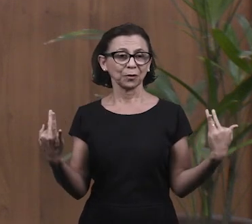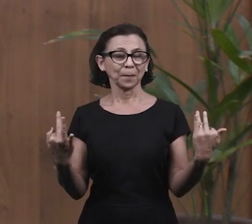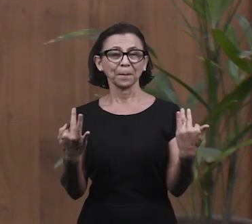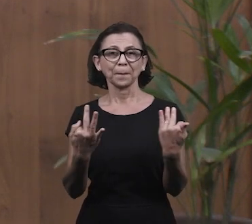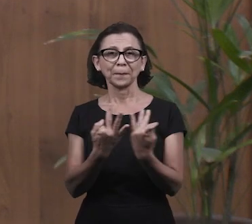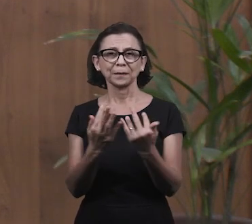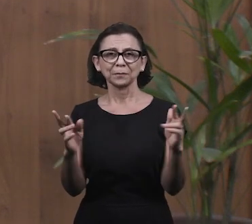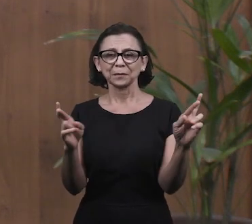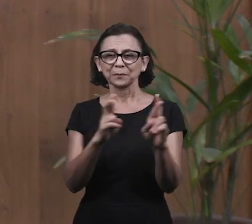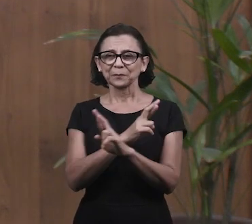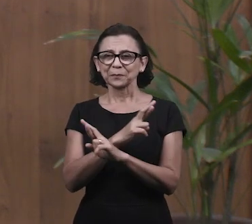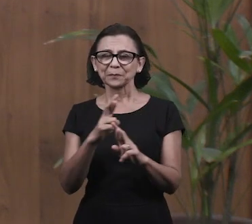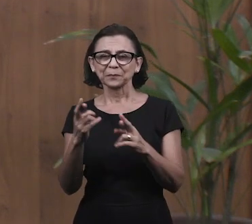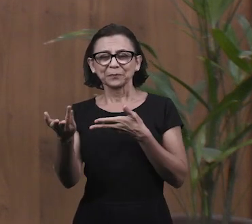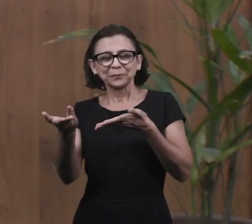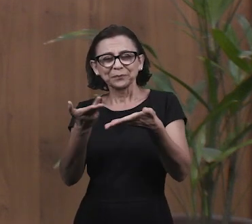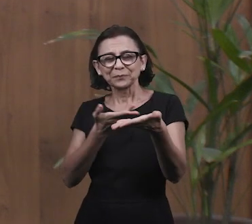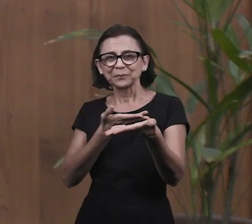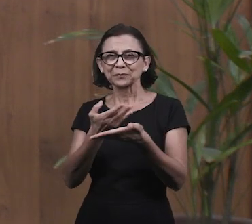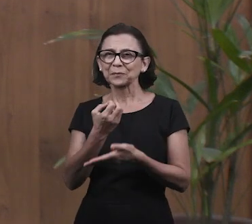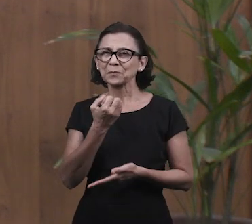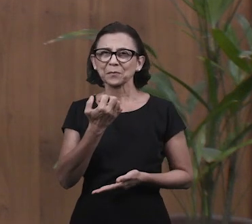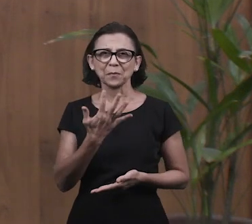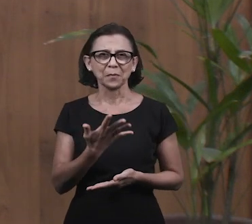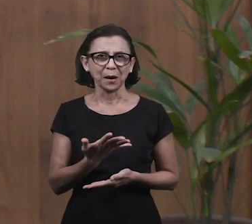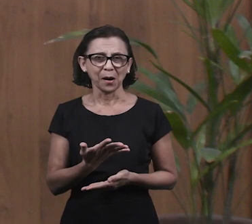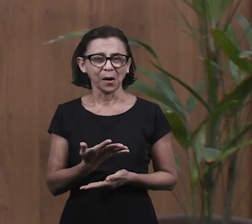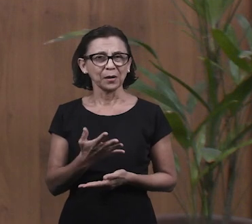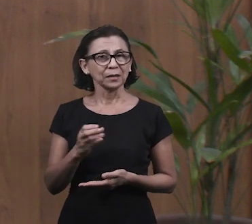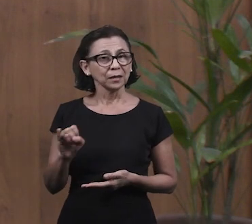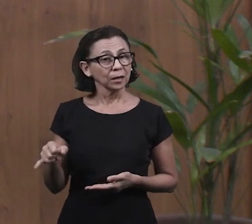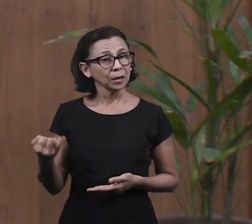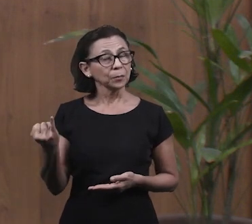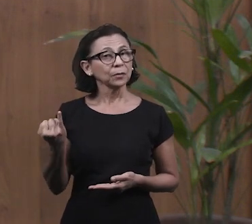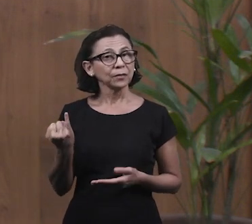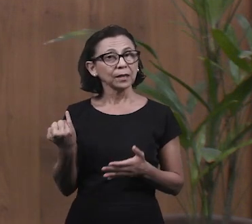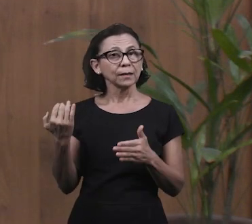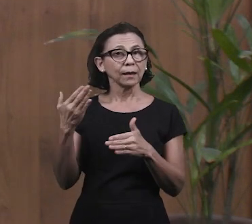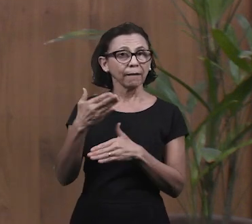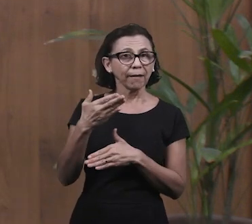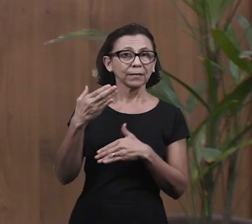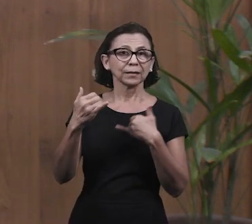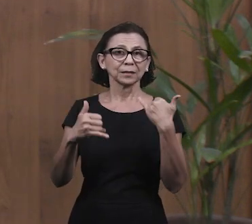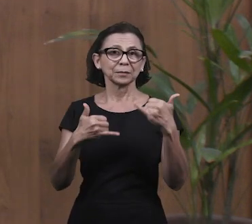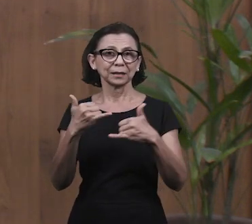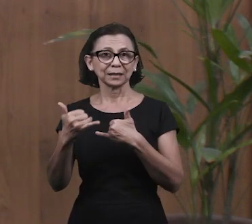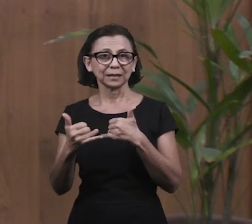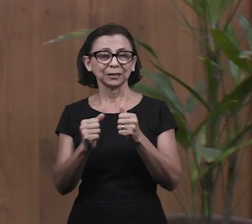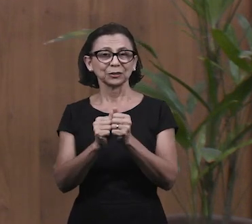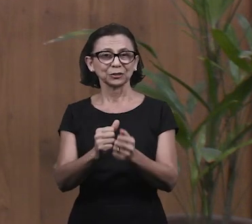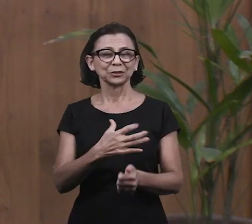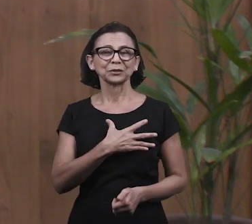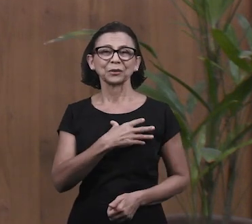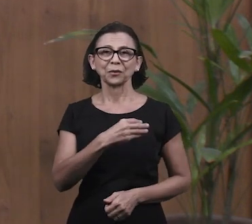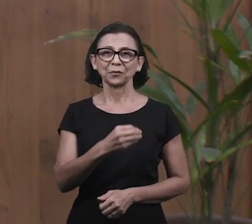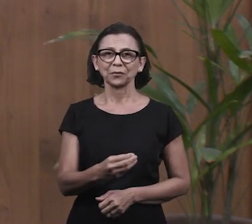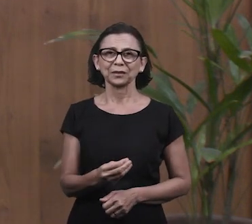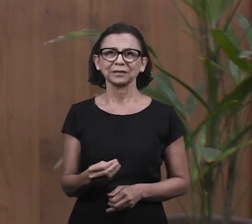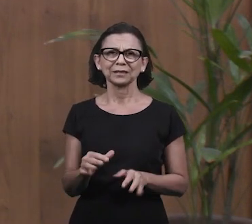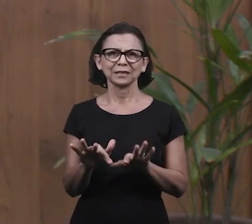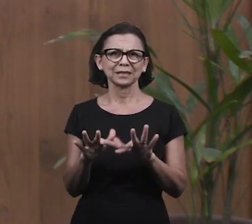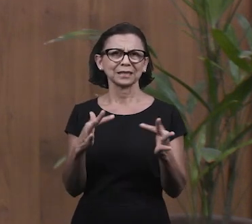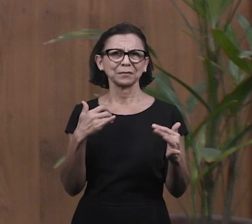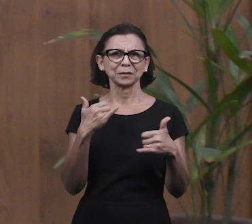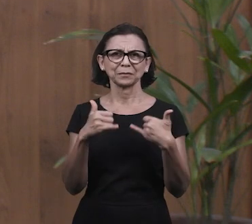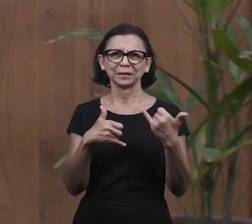parents. Pendant que les enfants, le jeu avec la famille vont renforcer les liens familiaux. Donc,